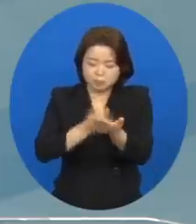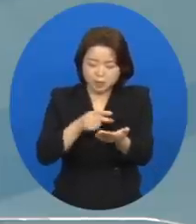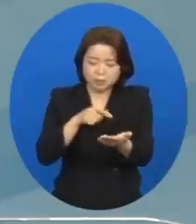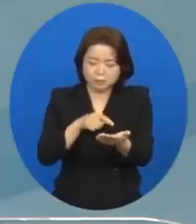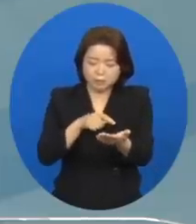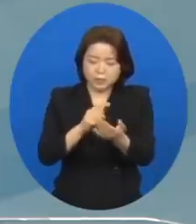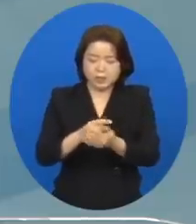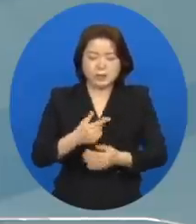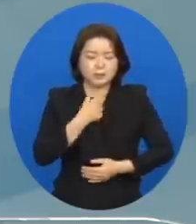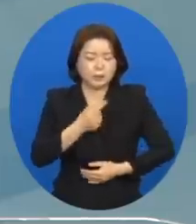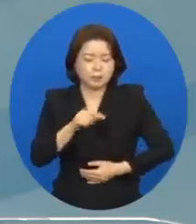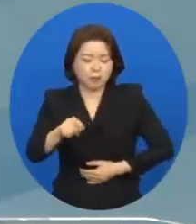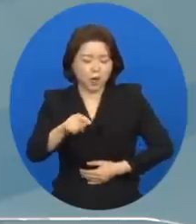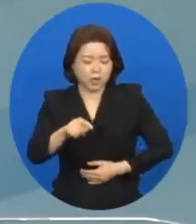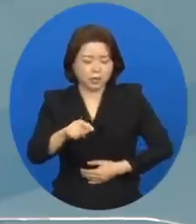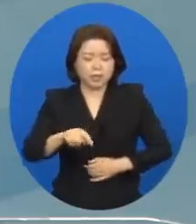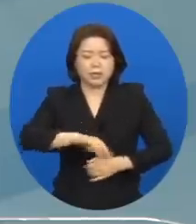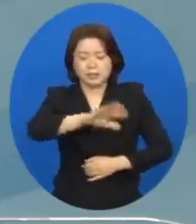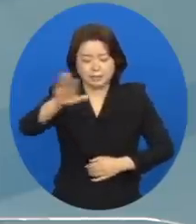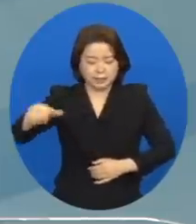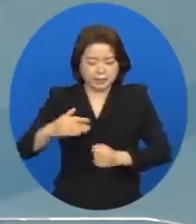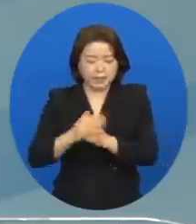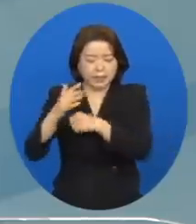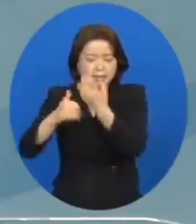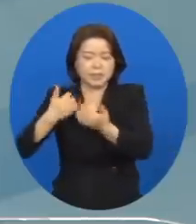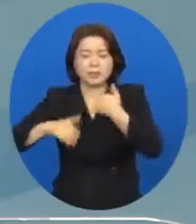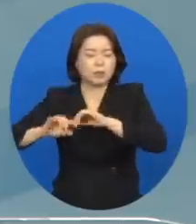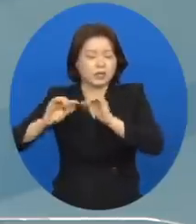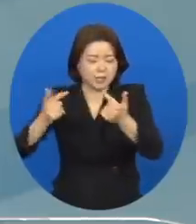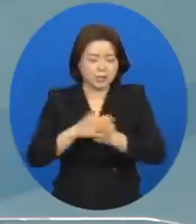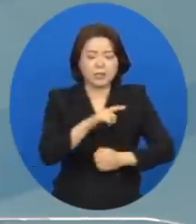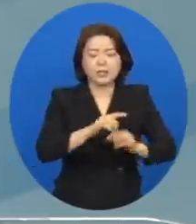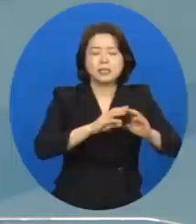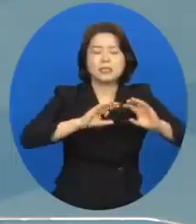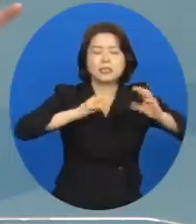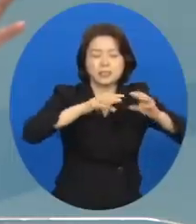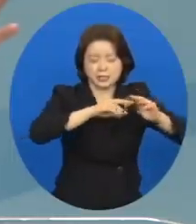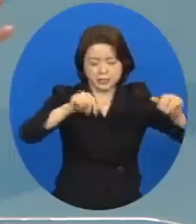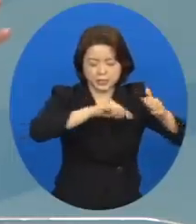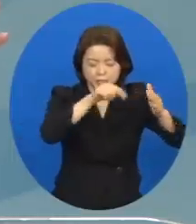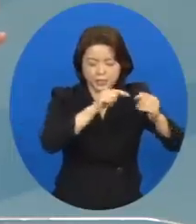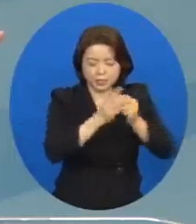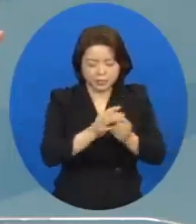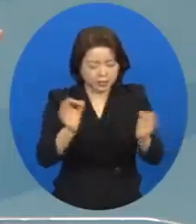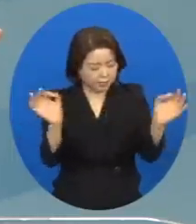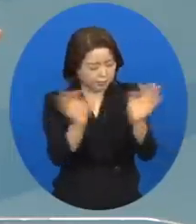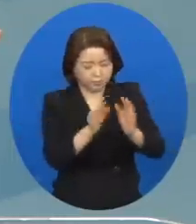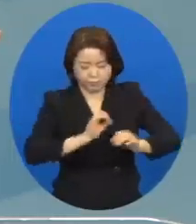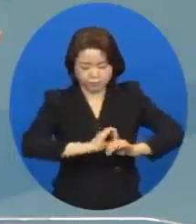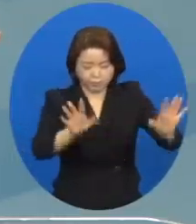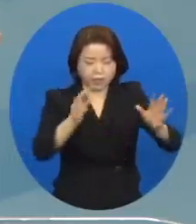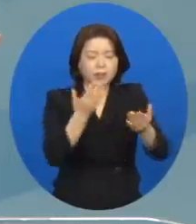비롯한 하나님이 기뻐하자는 일들이 이 땅에서 다 소멸되게 하소서.